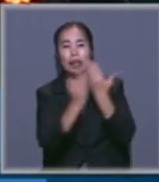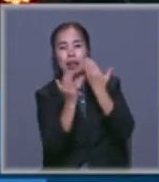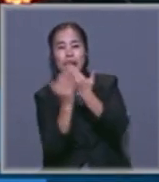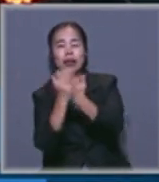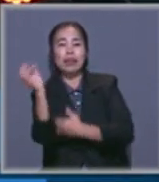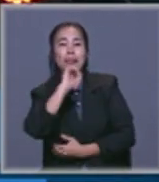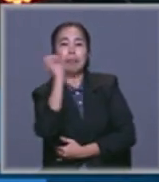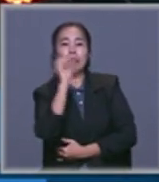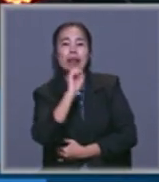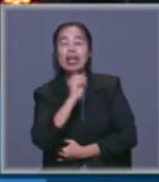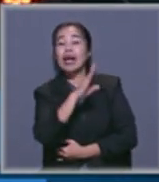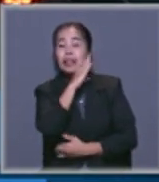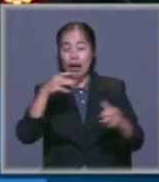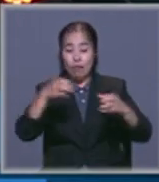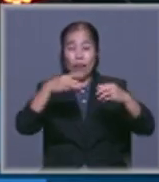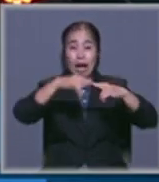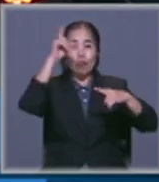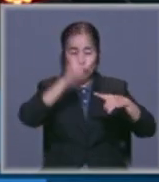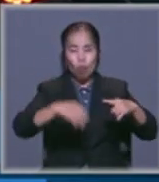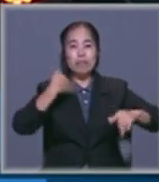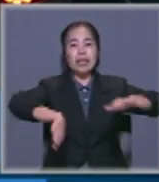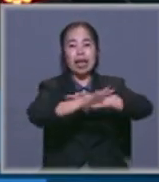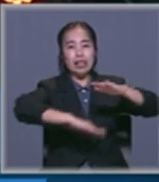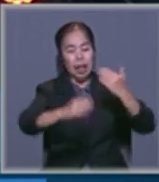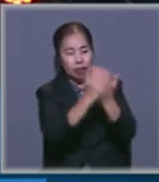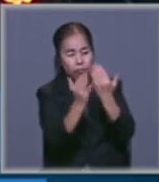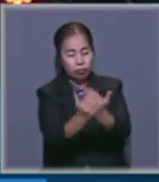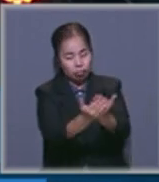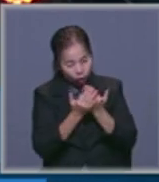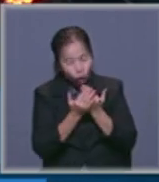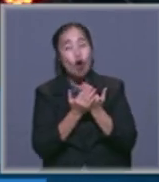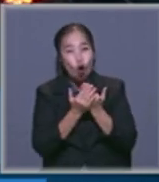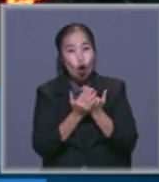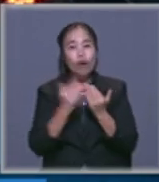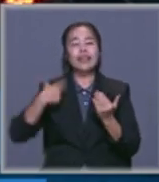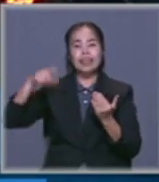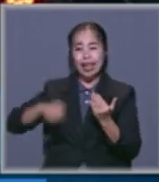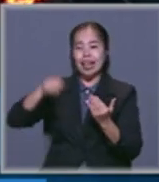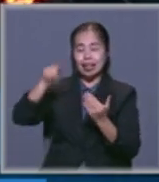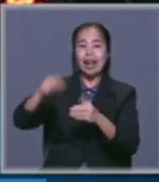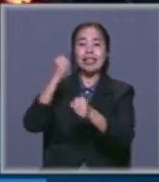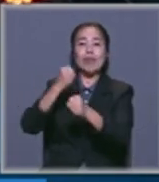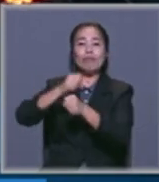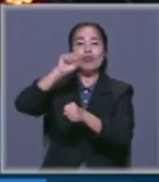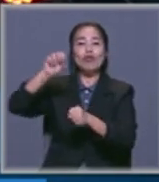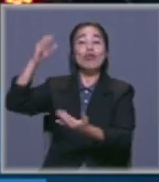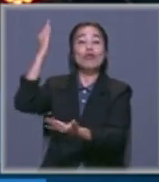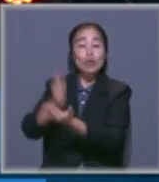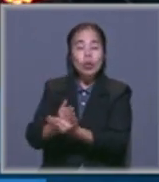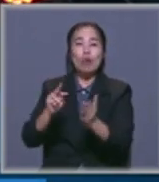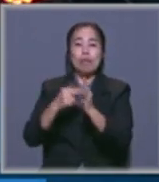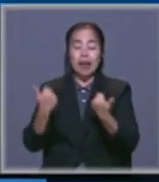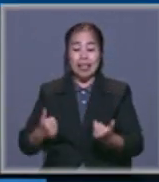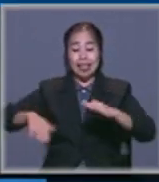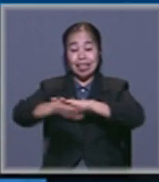จักษ์ว่ากลุ่มนี้เขาถือหุ้นสื่อจริงๆหรือไม่อย่างไรเพราะฉะนั้นเมื่อไม่ได้แสดงหลักฐานให้เป็นที่ประจักษ์ว่าเข